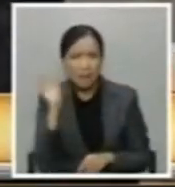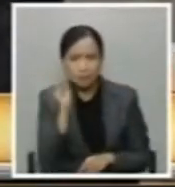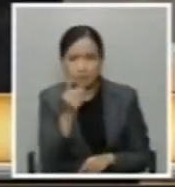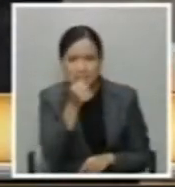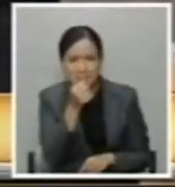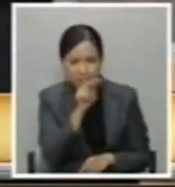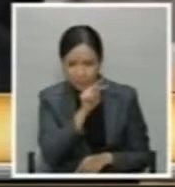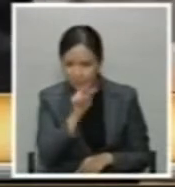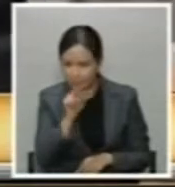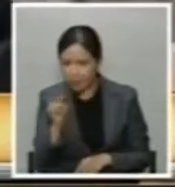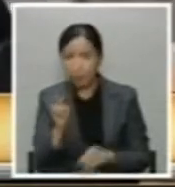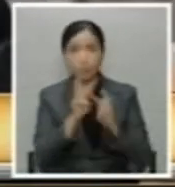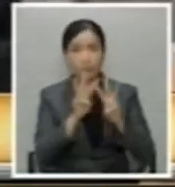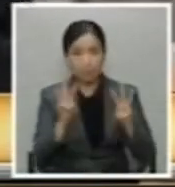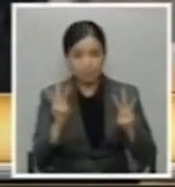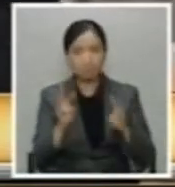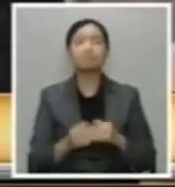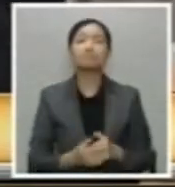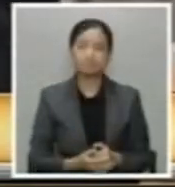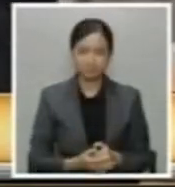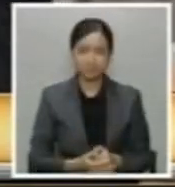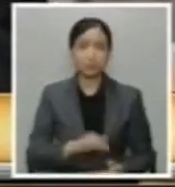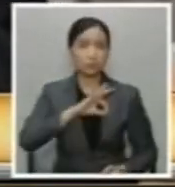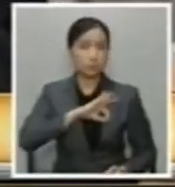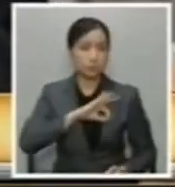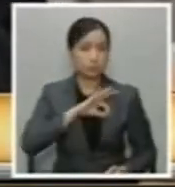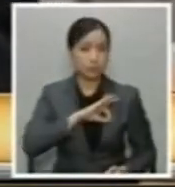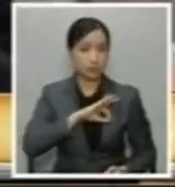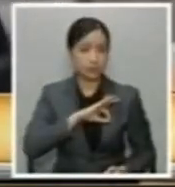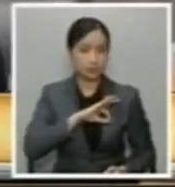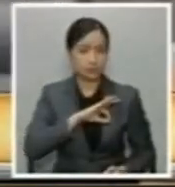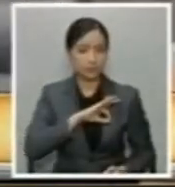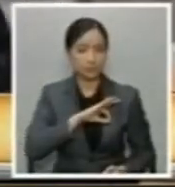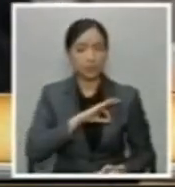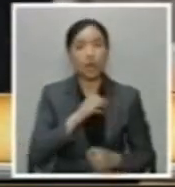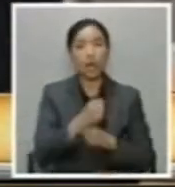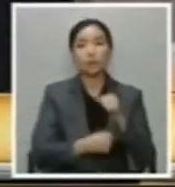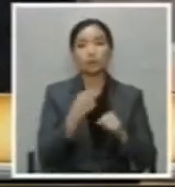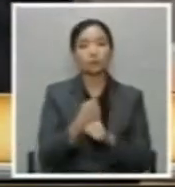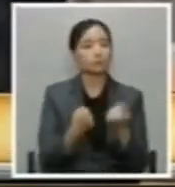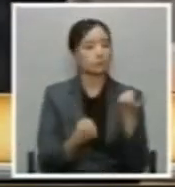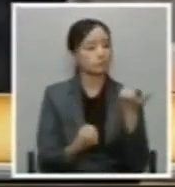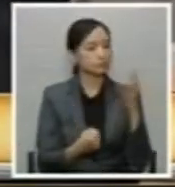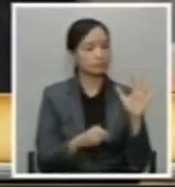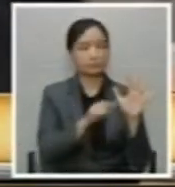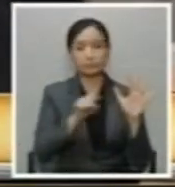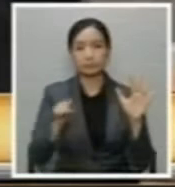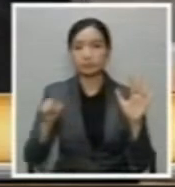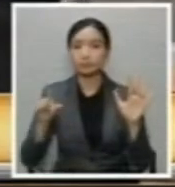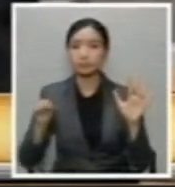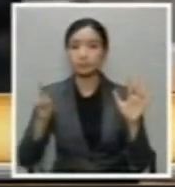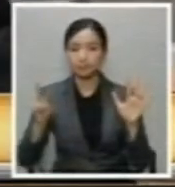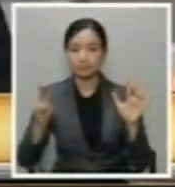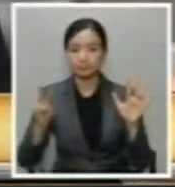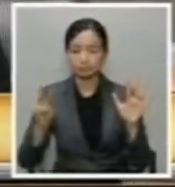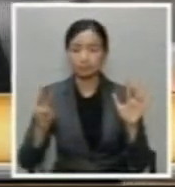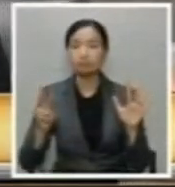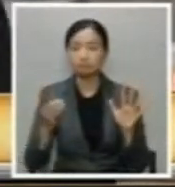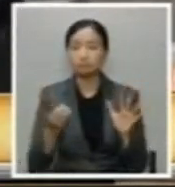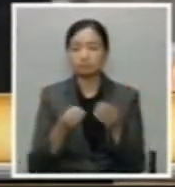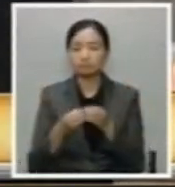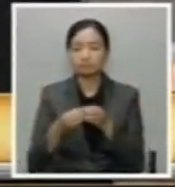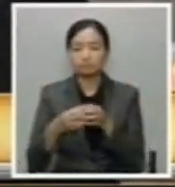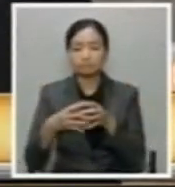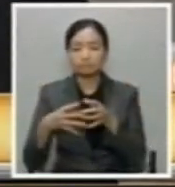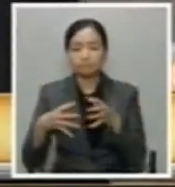ก็คือสัดส่วนของสมาชิกในวัย 15-22 ปีเนี่ยเป็นกลุ่มที่เพิ่มมากยิ่งขึ้น